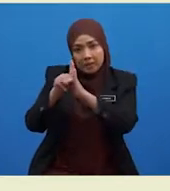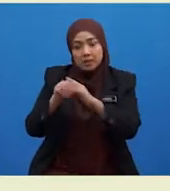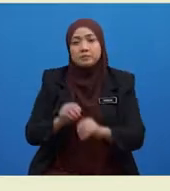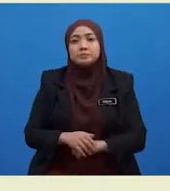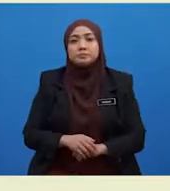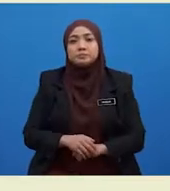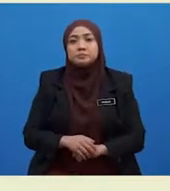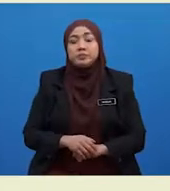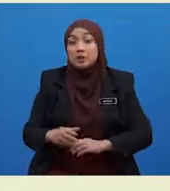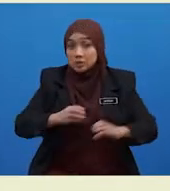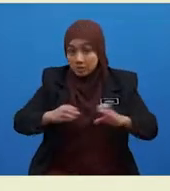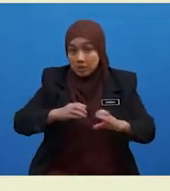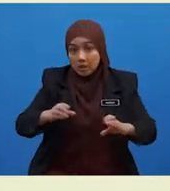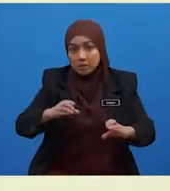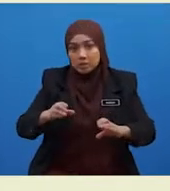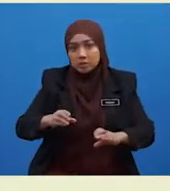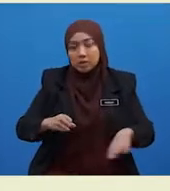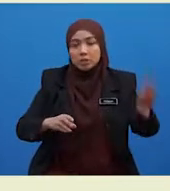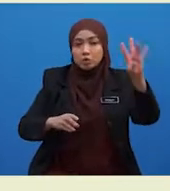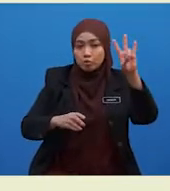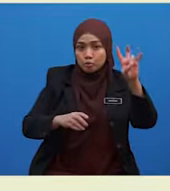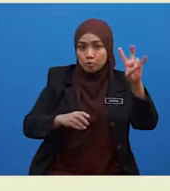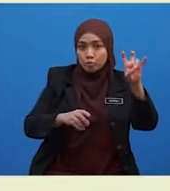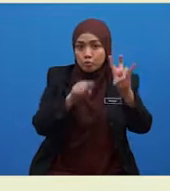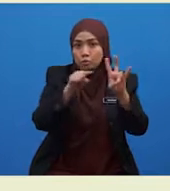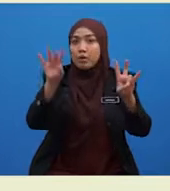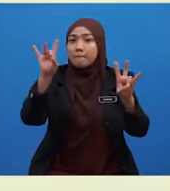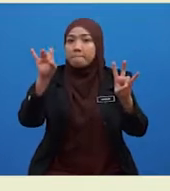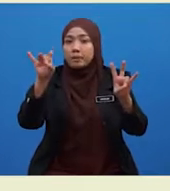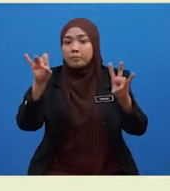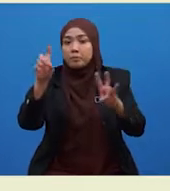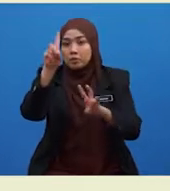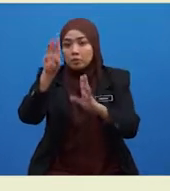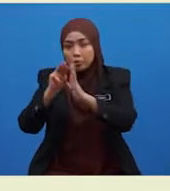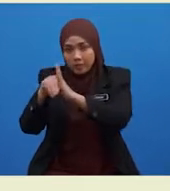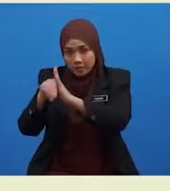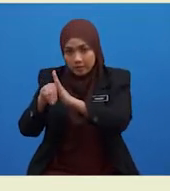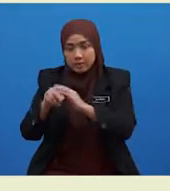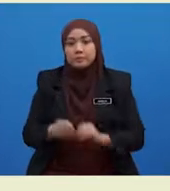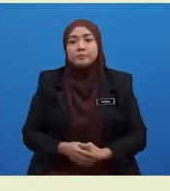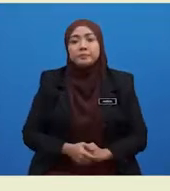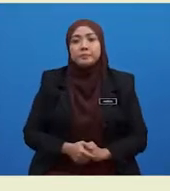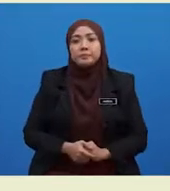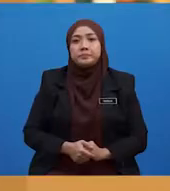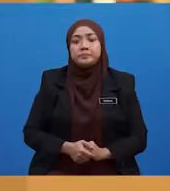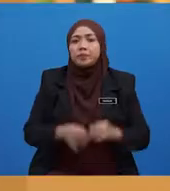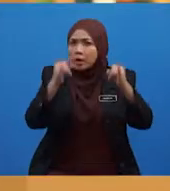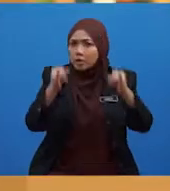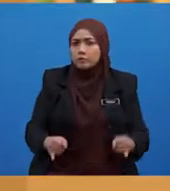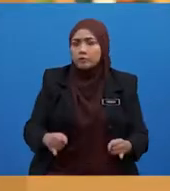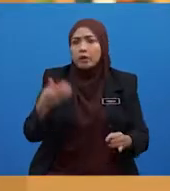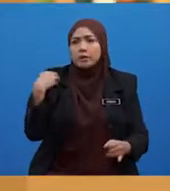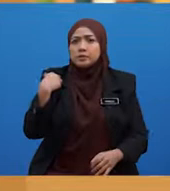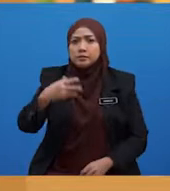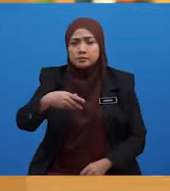Kadar nadi individu cergas ialah antara 70 hingga 80 denyutan nadi seminit. Individu